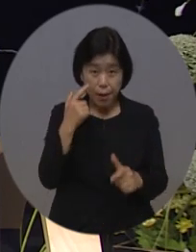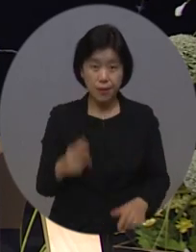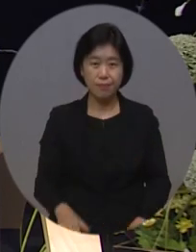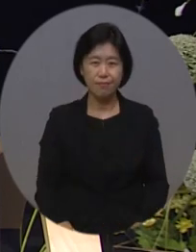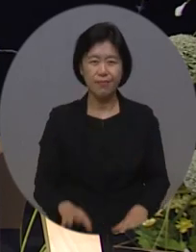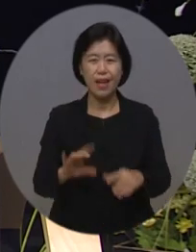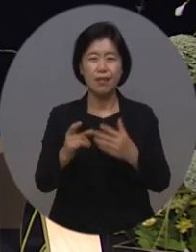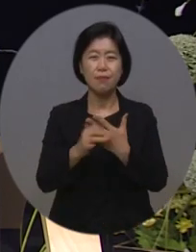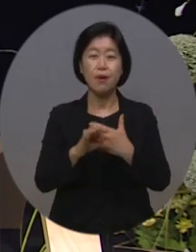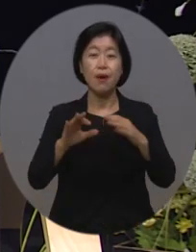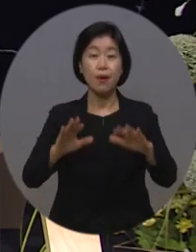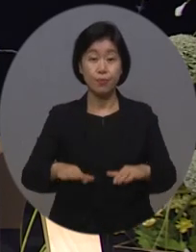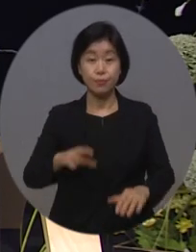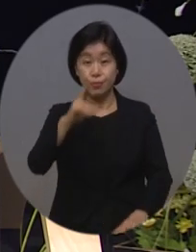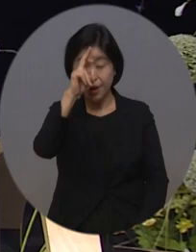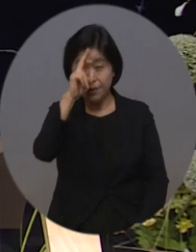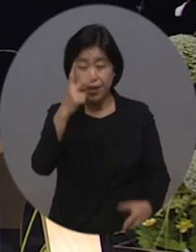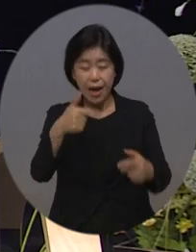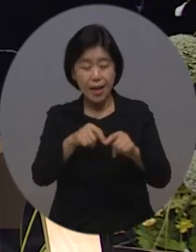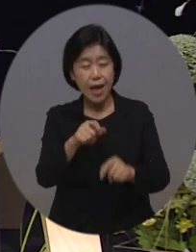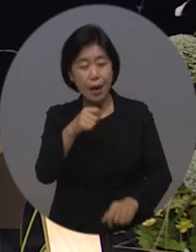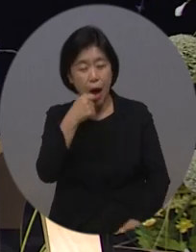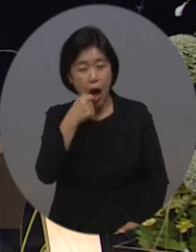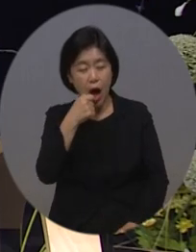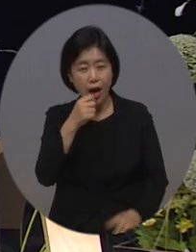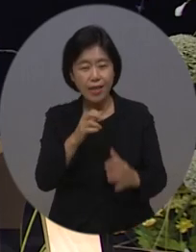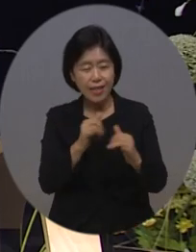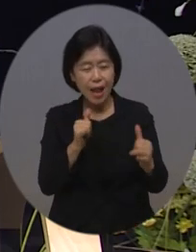먹은 동료들로 좁혀볼까요?